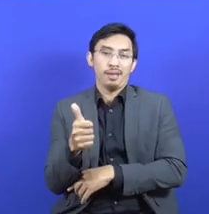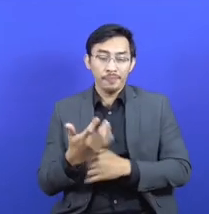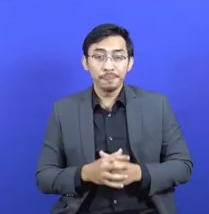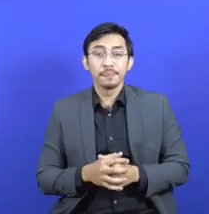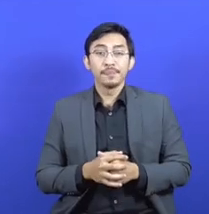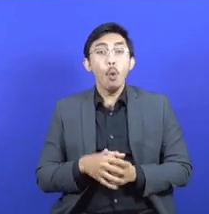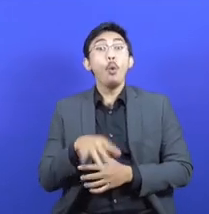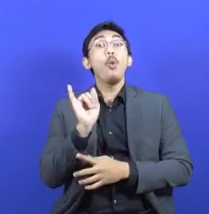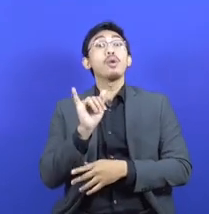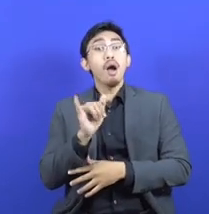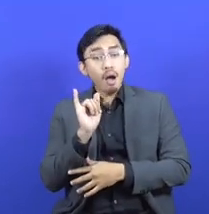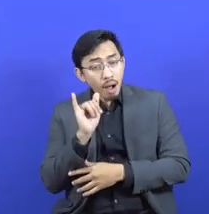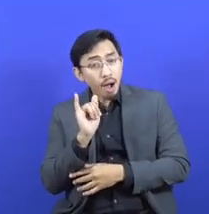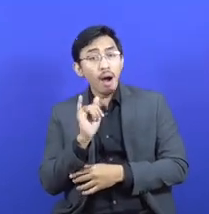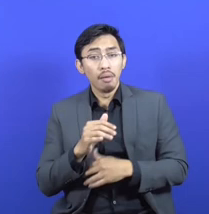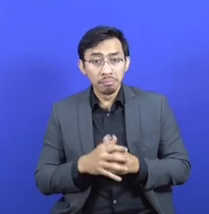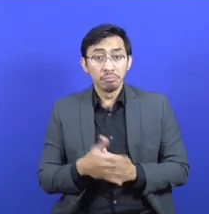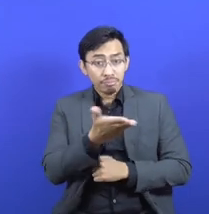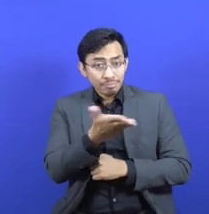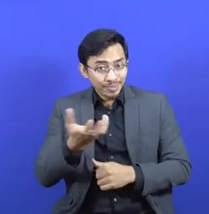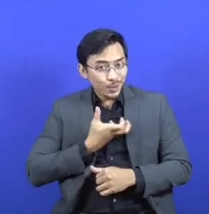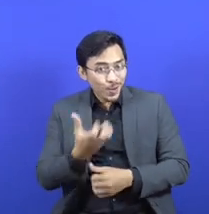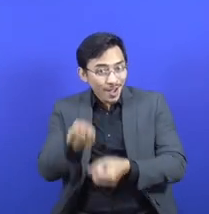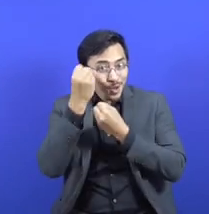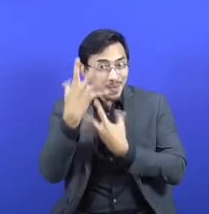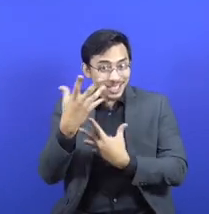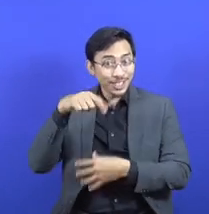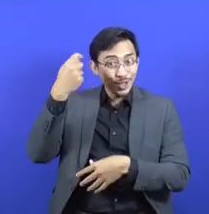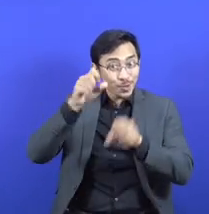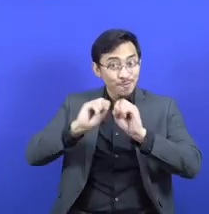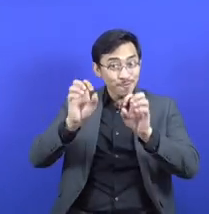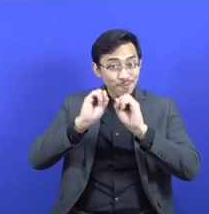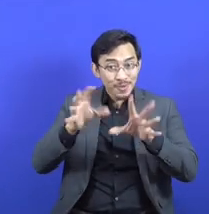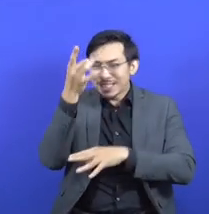Oh, iya, mesti. Kalau kamu suka informasi yang disampaikan di